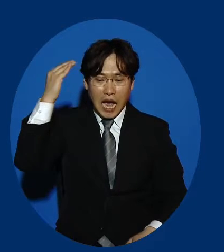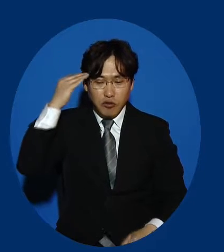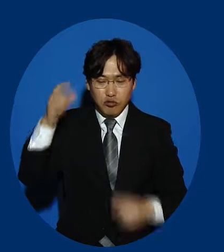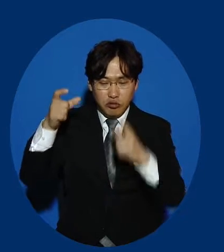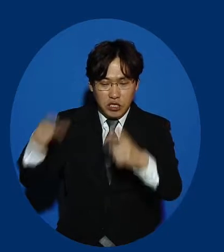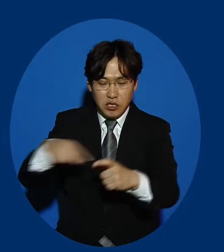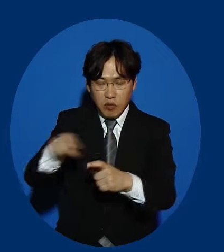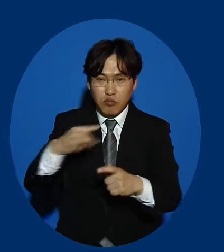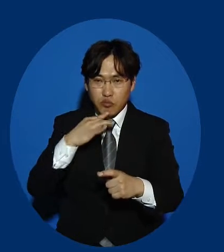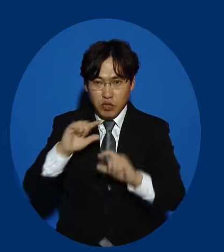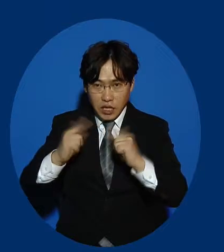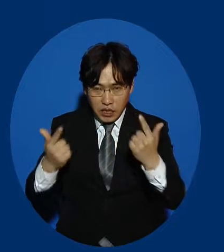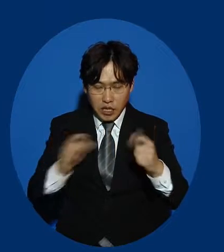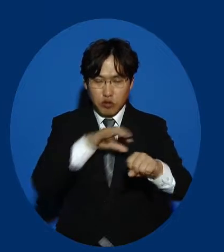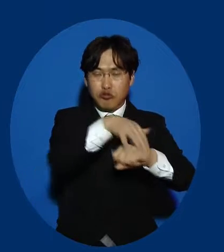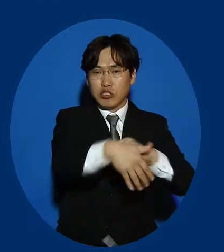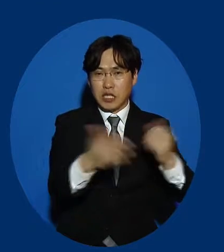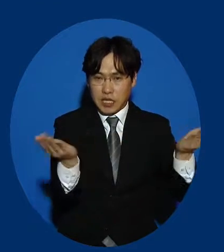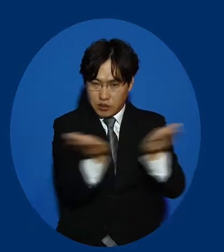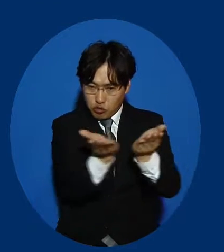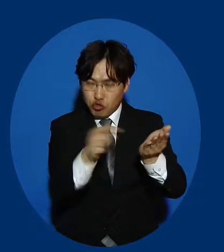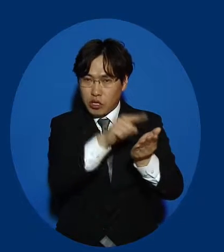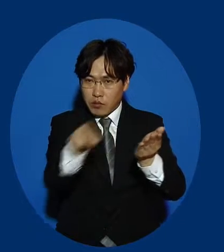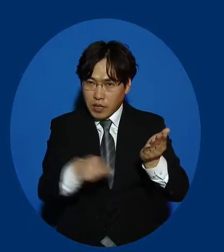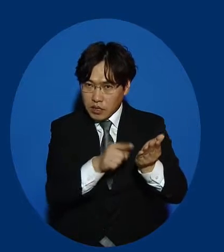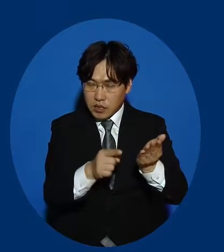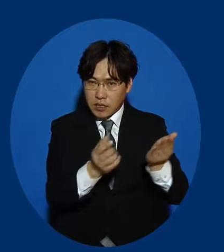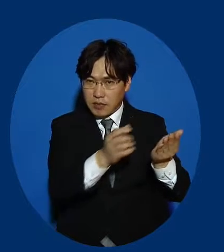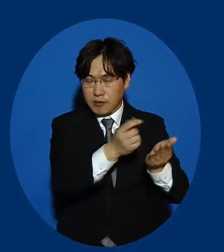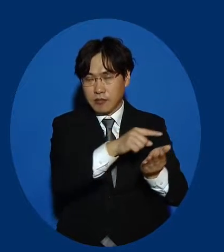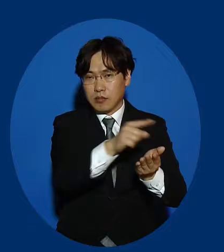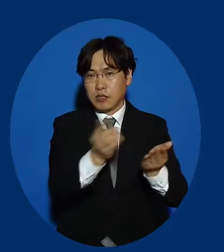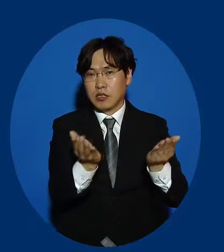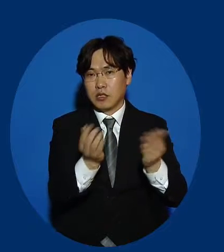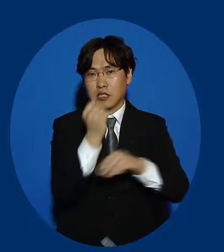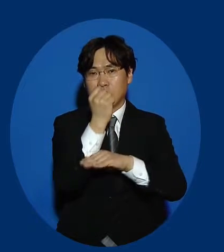맞는 인권으로 가야 되고 그리고 그 삶의